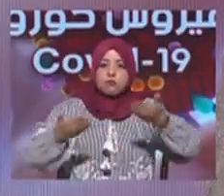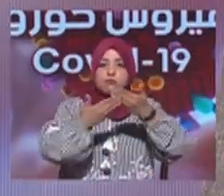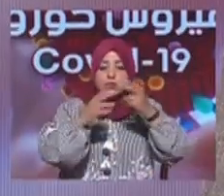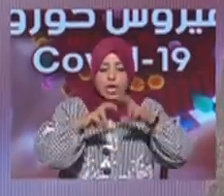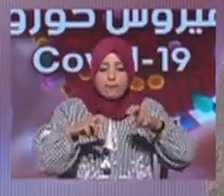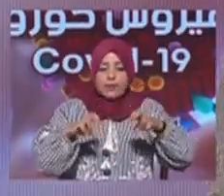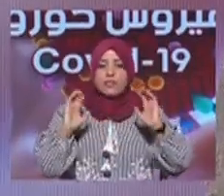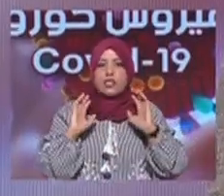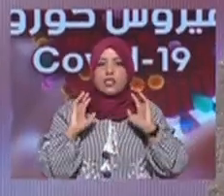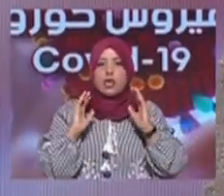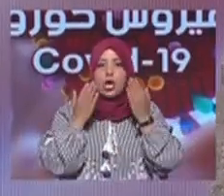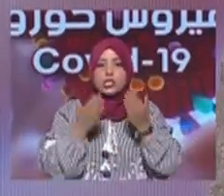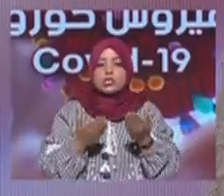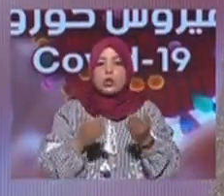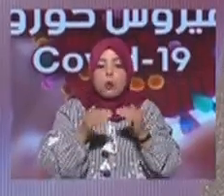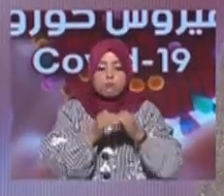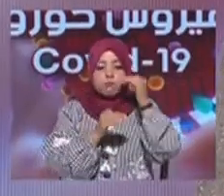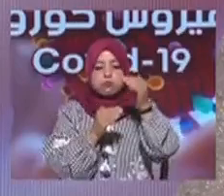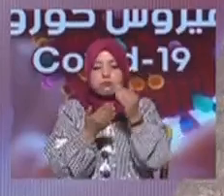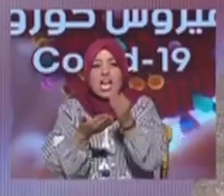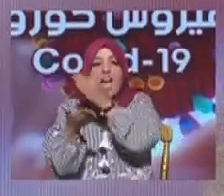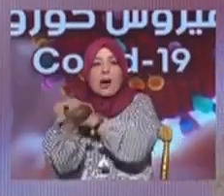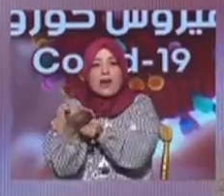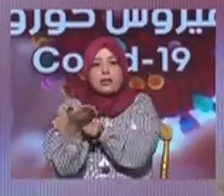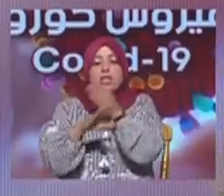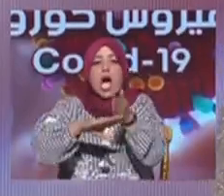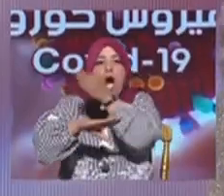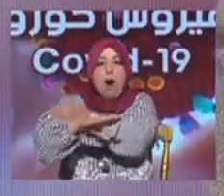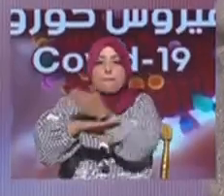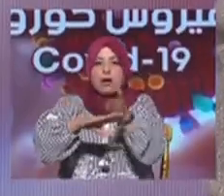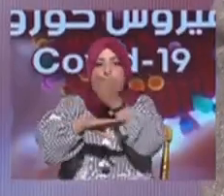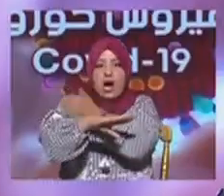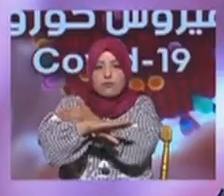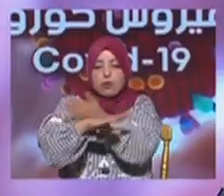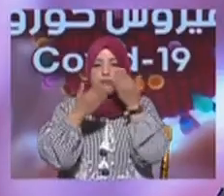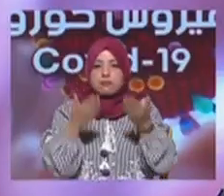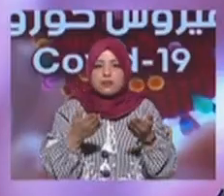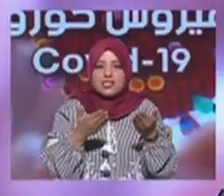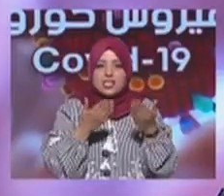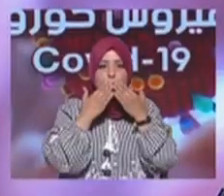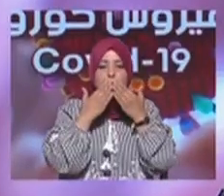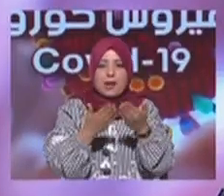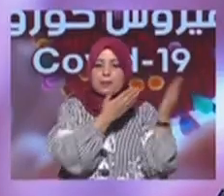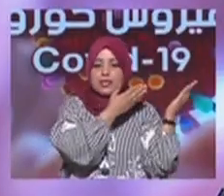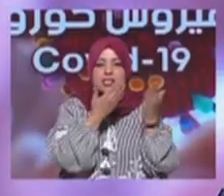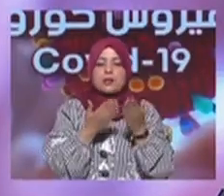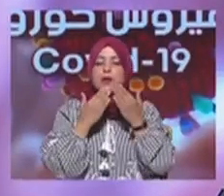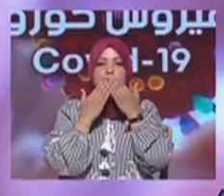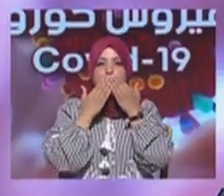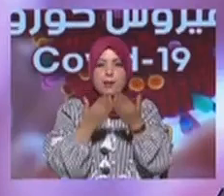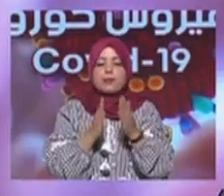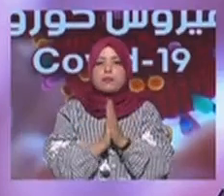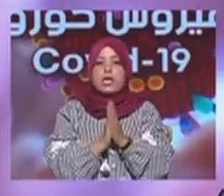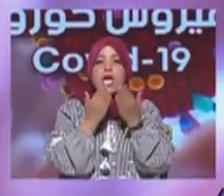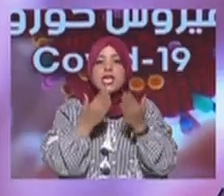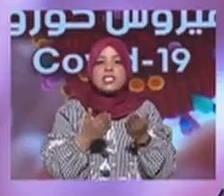تشخيص قبل وبعد تشخيص قبل اللي هو يصير يمكن هذه نرجع مره اخرى باش نزيدوا ناكدوا عليها. اكيد مرحبا بك في كل وقت. اكيد ويلزم يمشي، واللي عنده